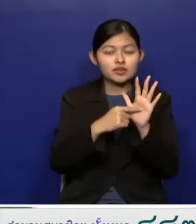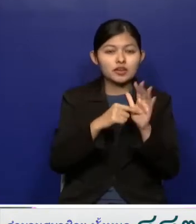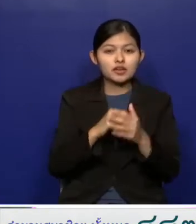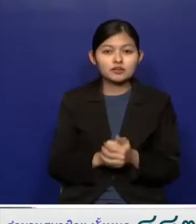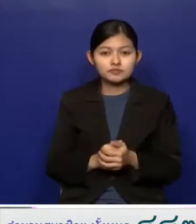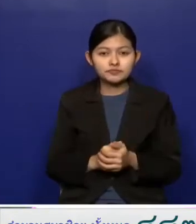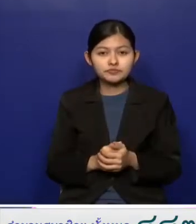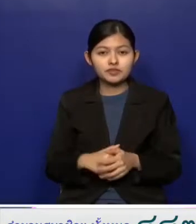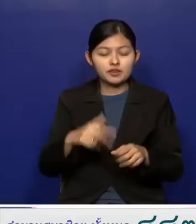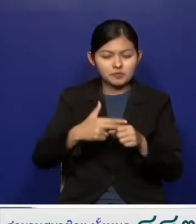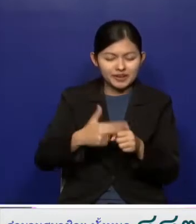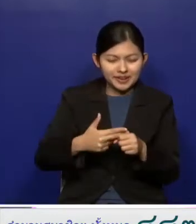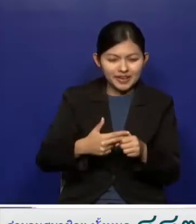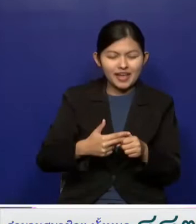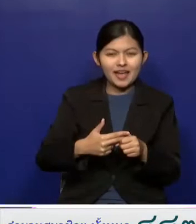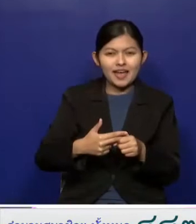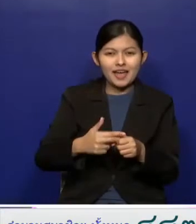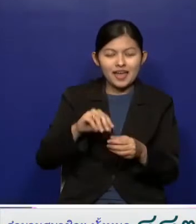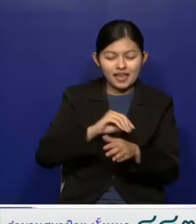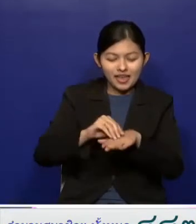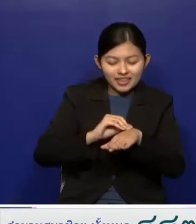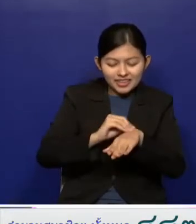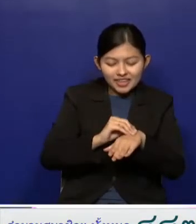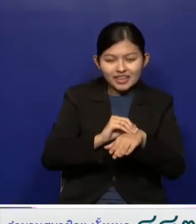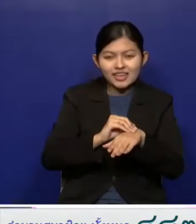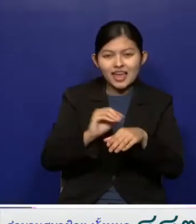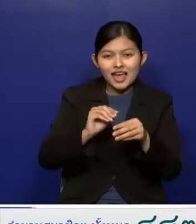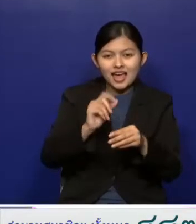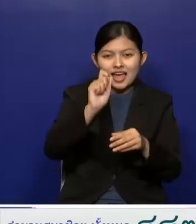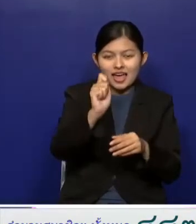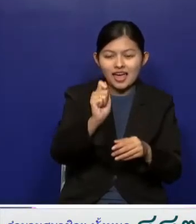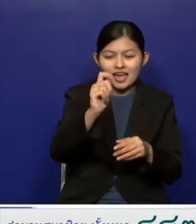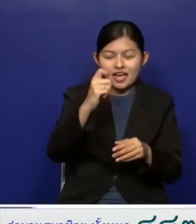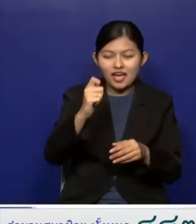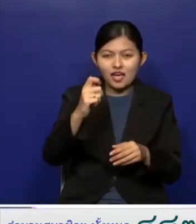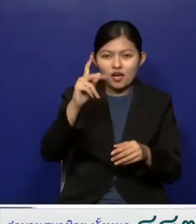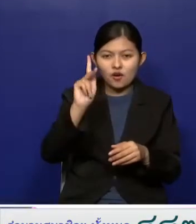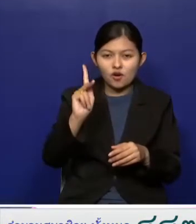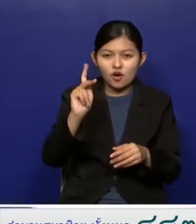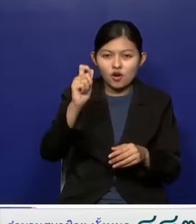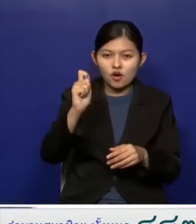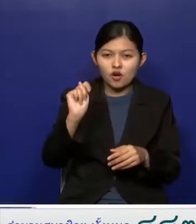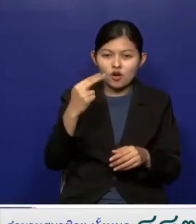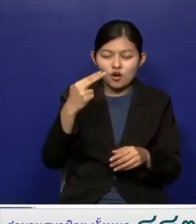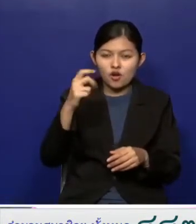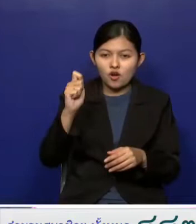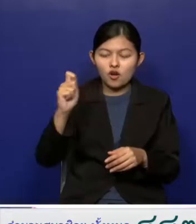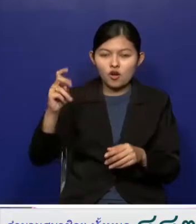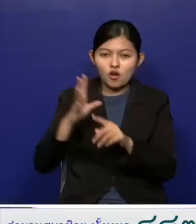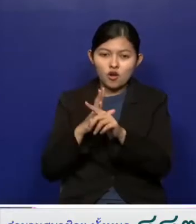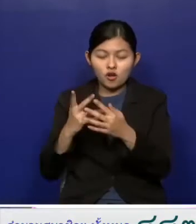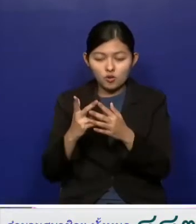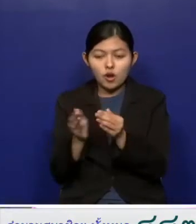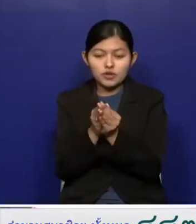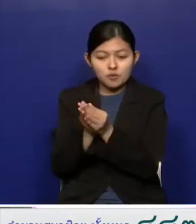อลกอฮอล์หรือเอทานอลเพื่อใช้เป็นพลังงานทดแทนผลิตอุตสาหกรรมอาหาร